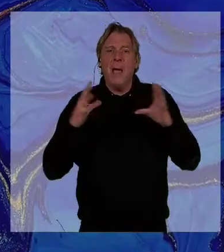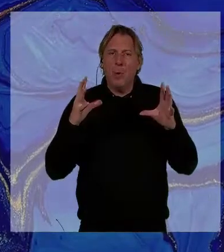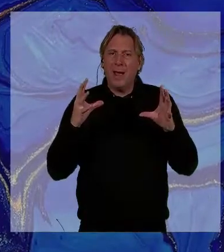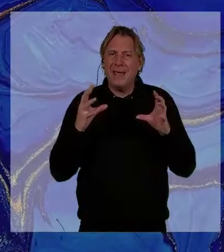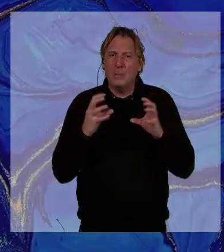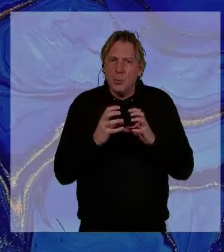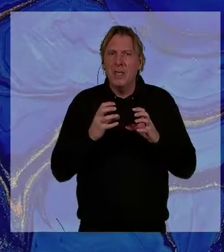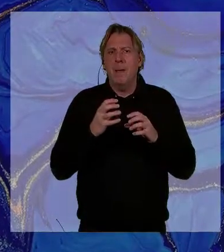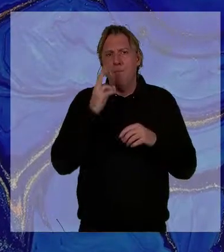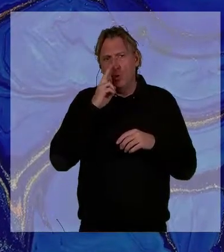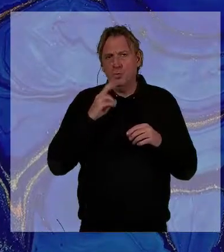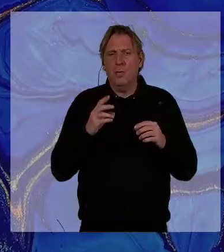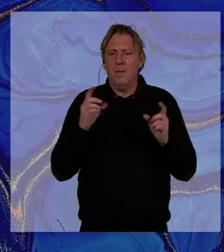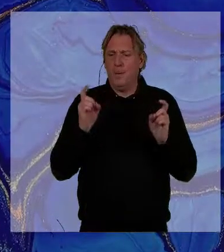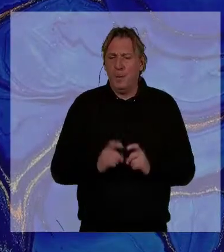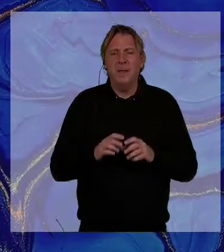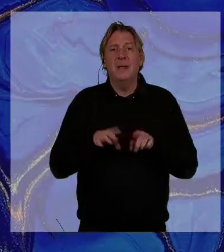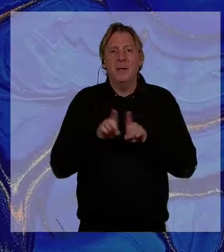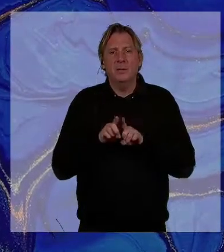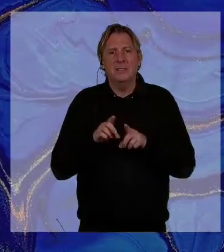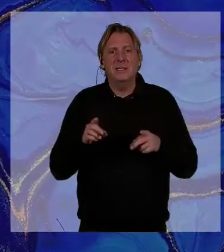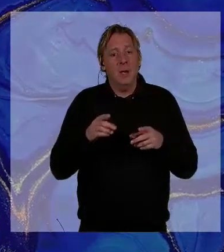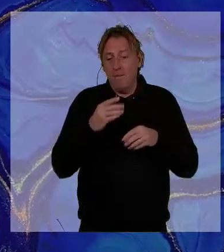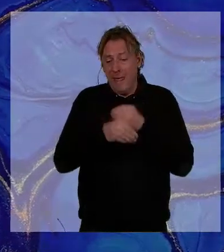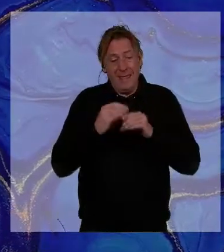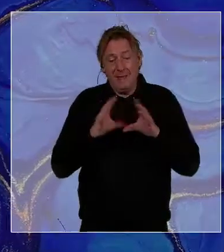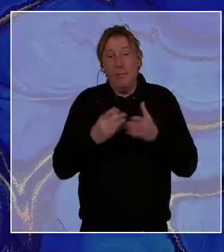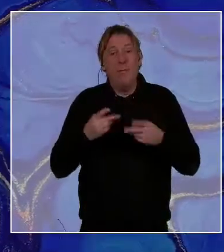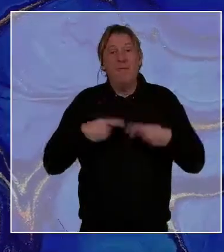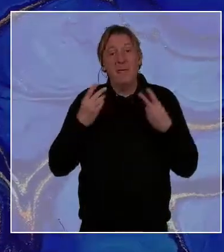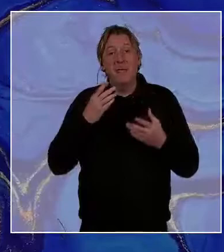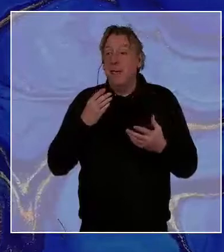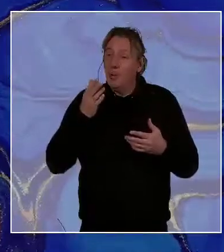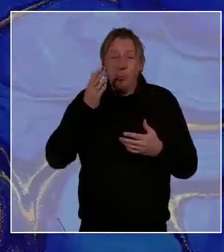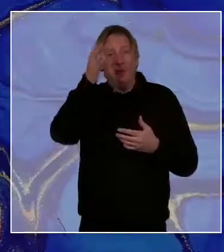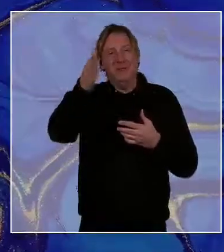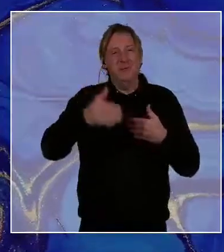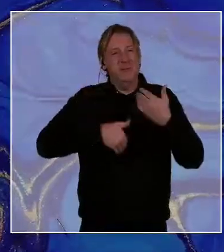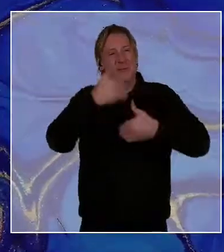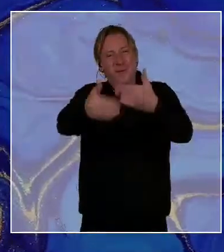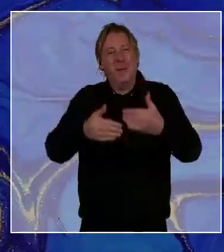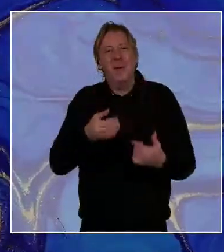de garantir la continuité de la vie sur la planète. Merci et très bonne réunion à tous.